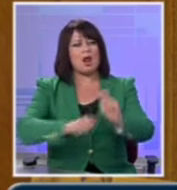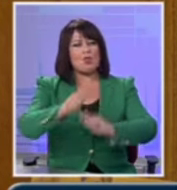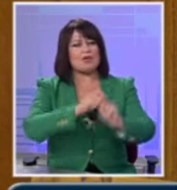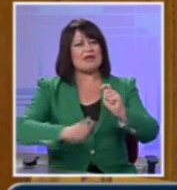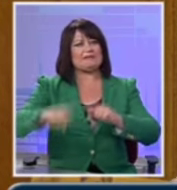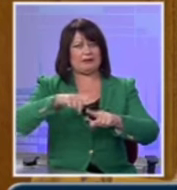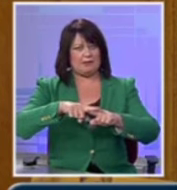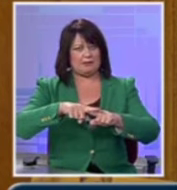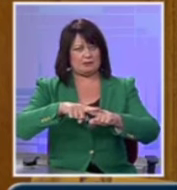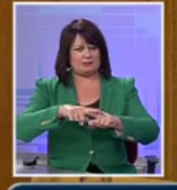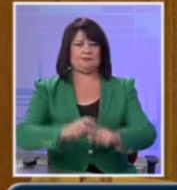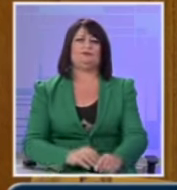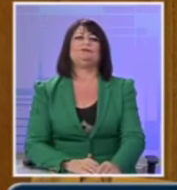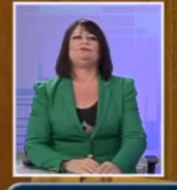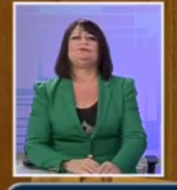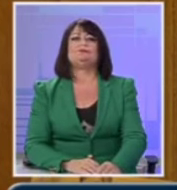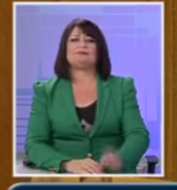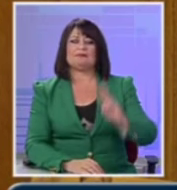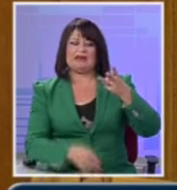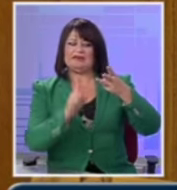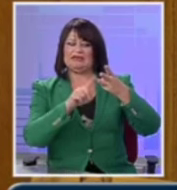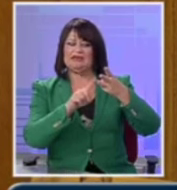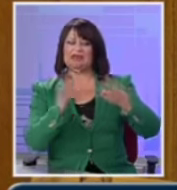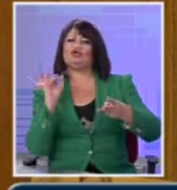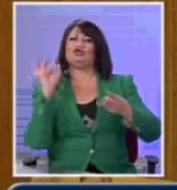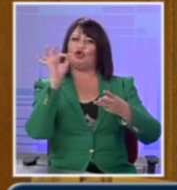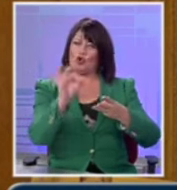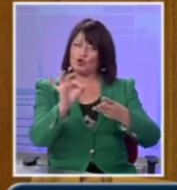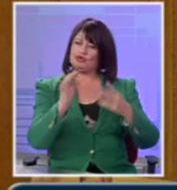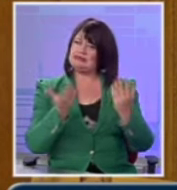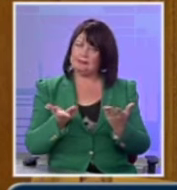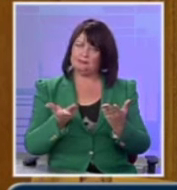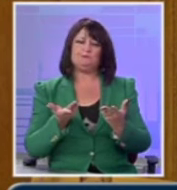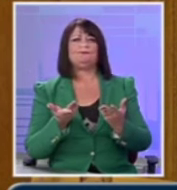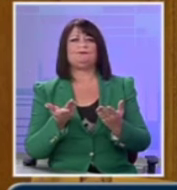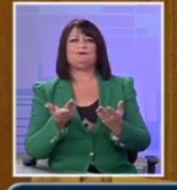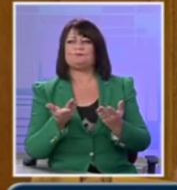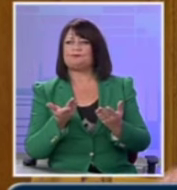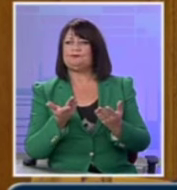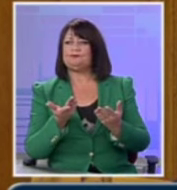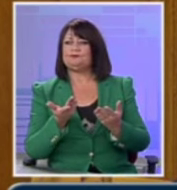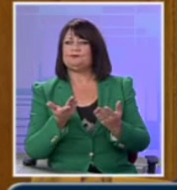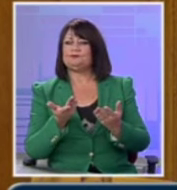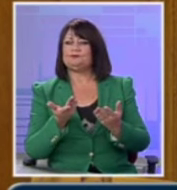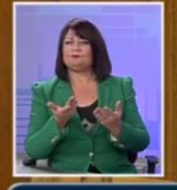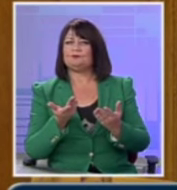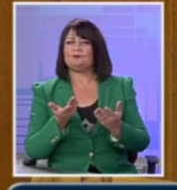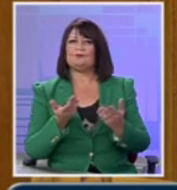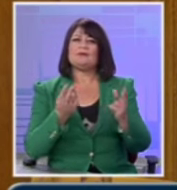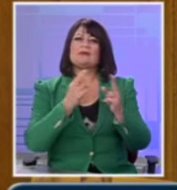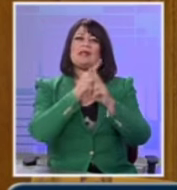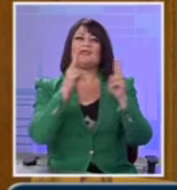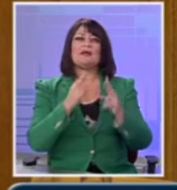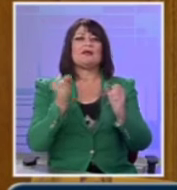χώρας. Ο τρίτος στόχος είναι η αναβάθμιση της διεθνούς θέσης